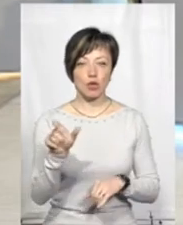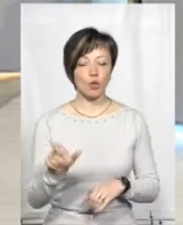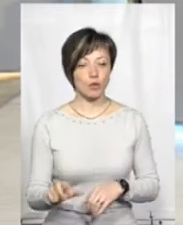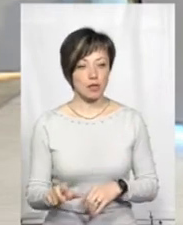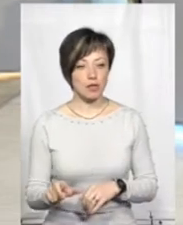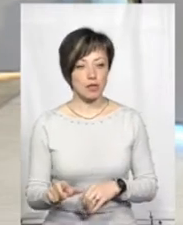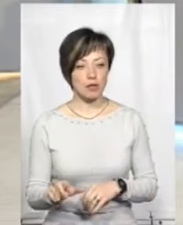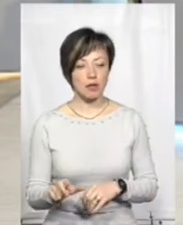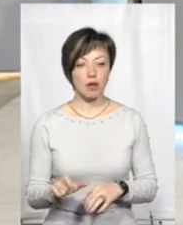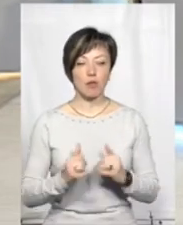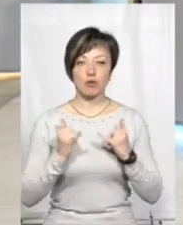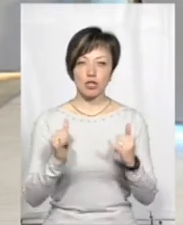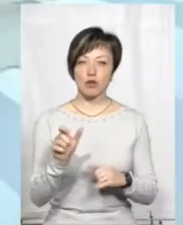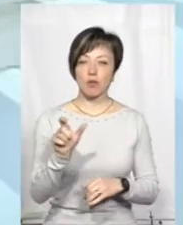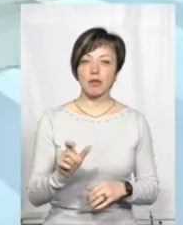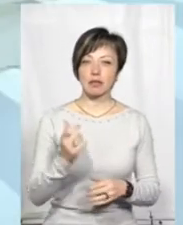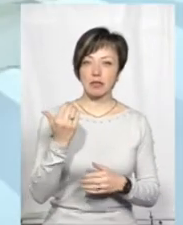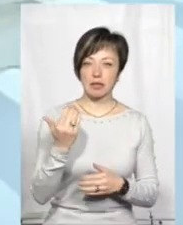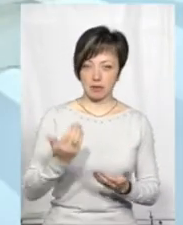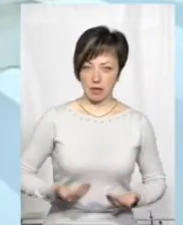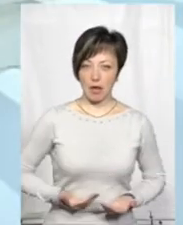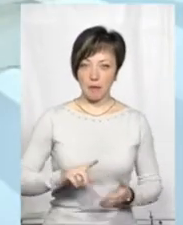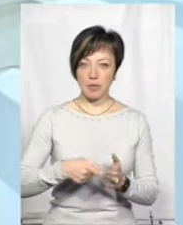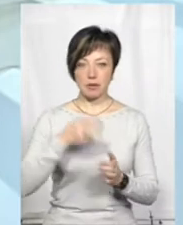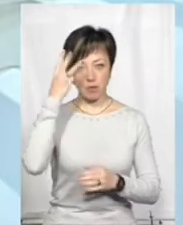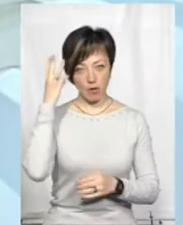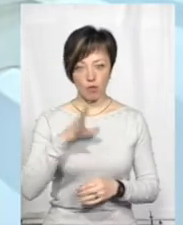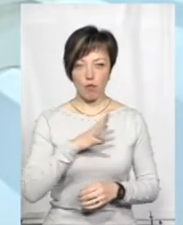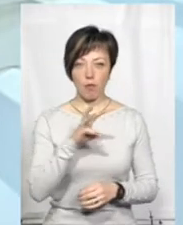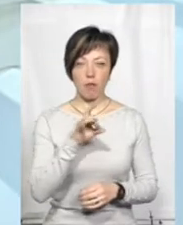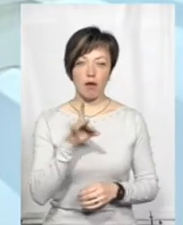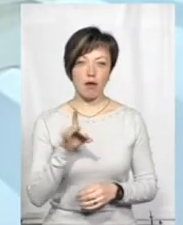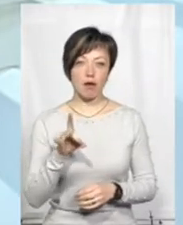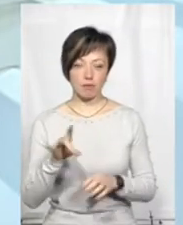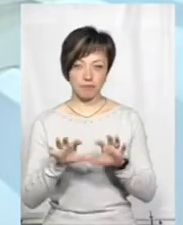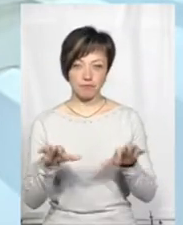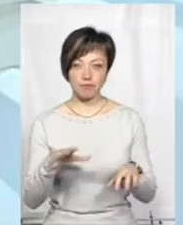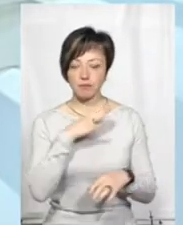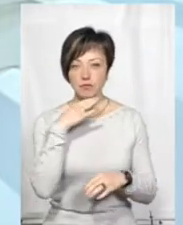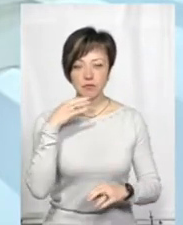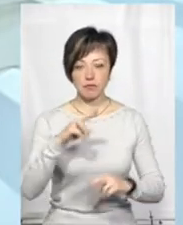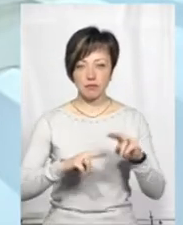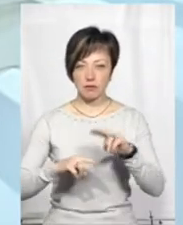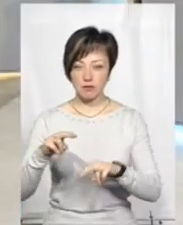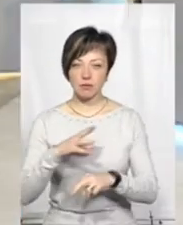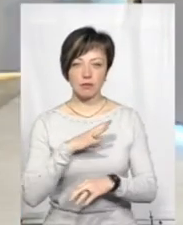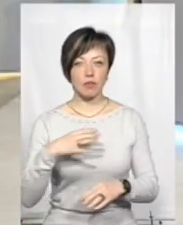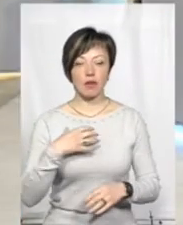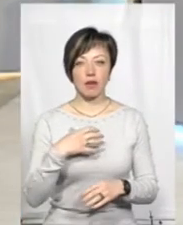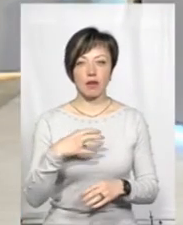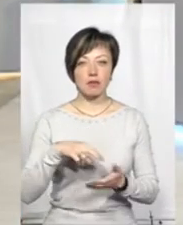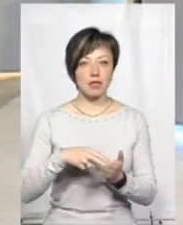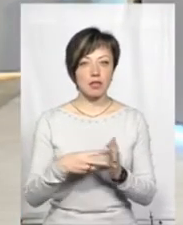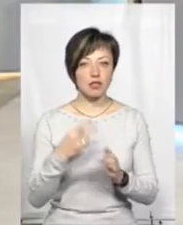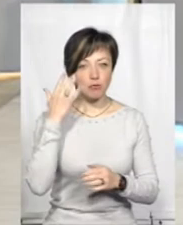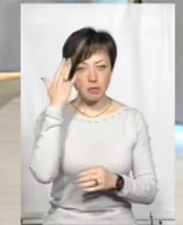Він почесний громадянин міста Хмельницького, був мером багато будов, і в нього дуже стратегічне